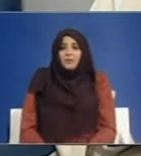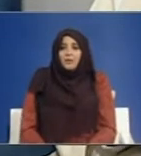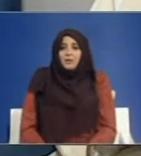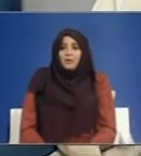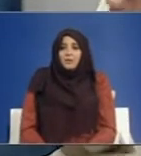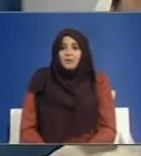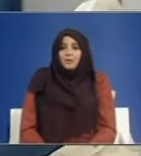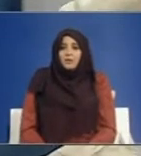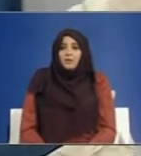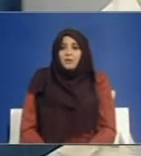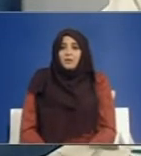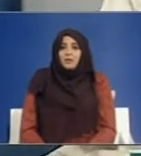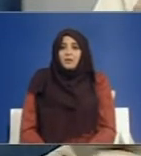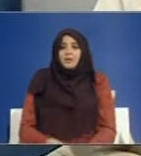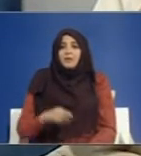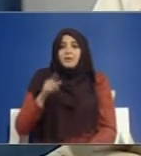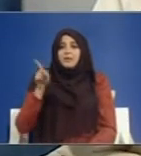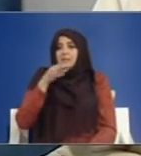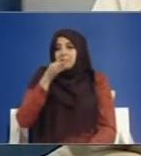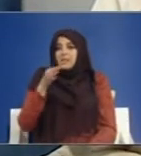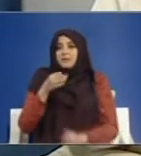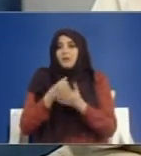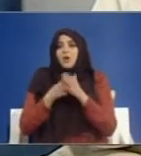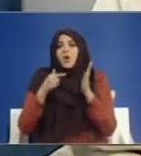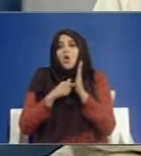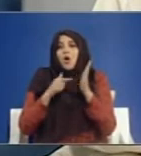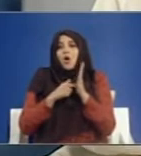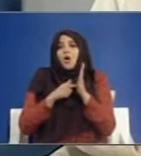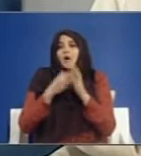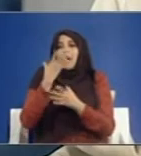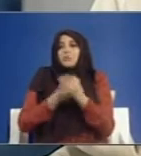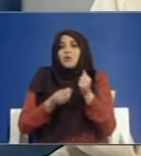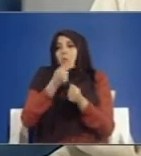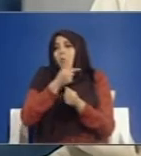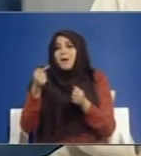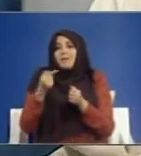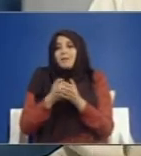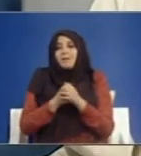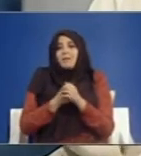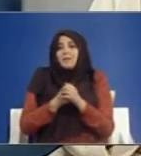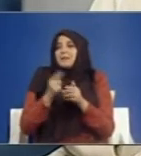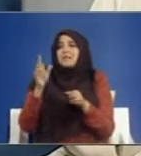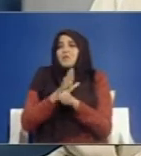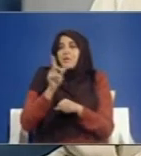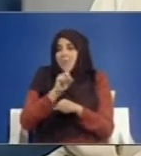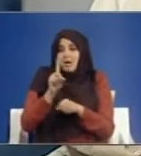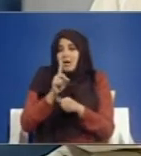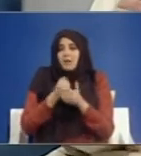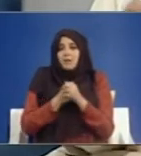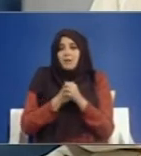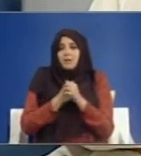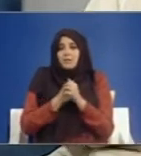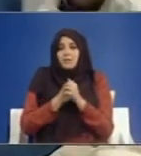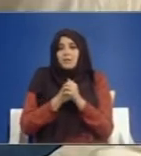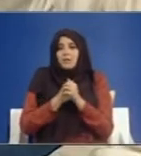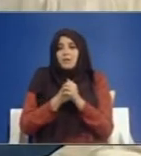صح، هي اجتهدت عن هذا العمل، هي اجتهدت انك تغيب هذاك النهار هذاك تروح تصدق، ما يسمى هذا، ما يكفيش، ما يكفيش يعني هذا ما